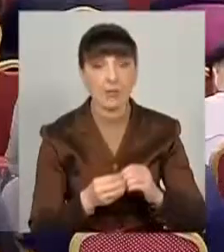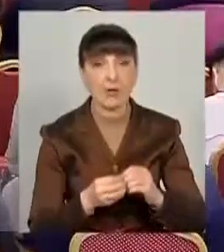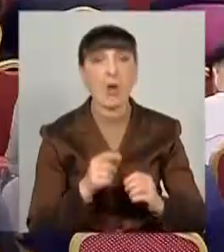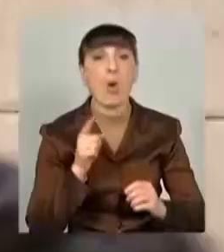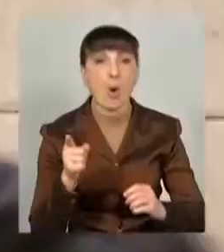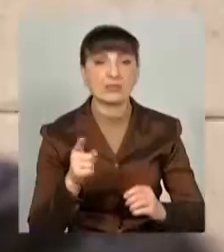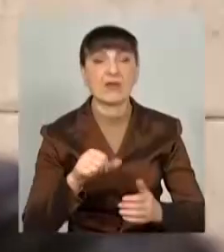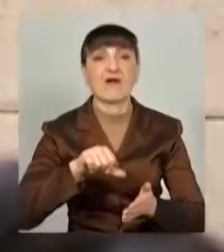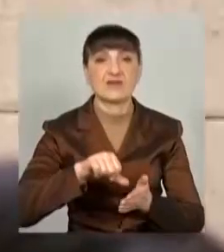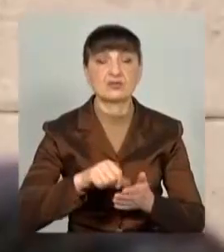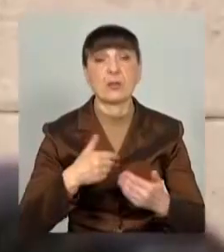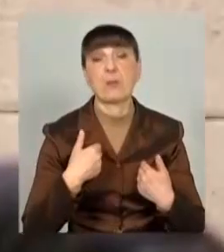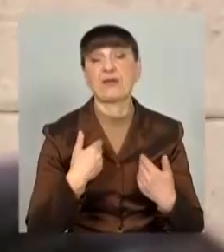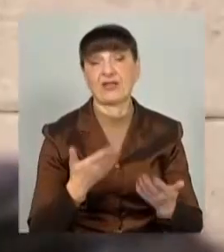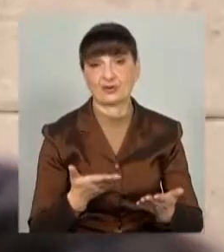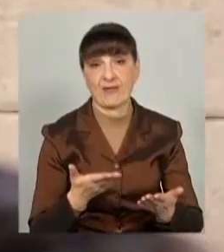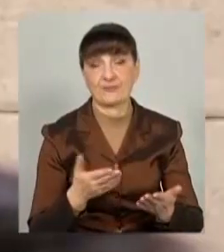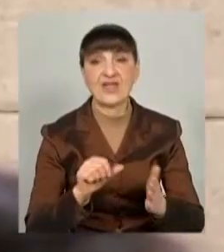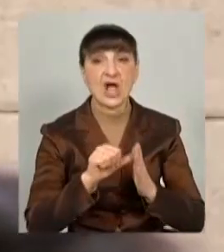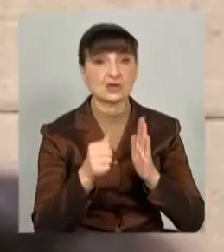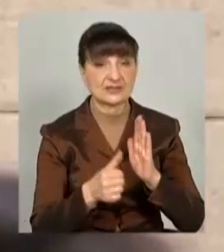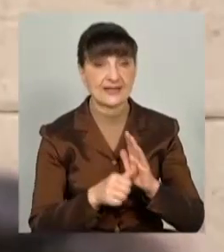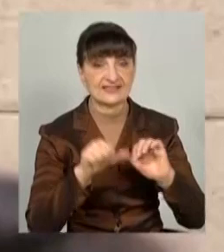он выступил С предложением